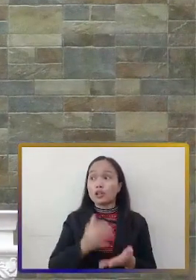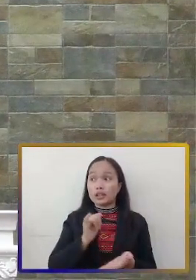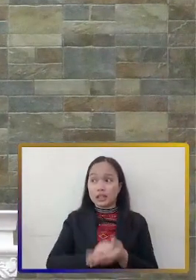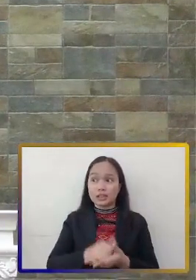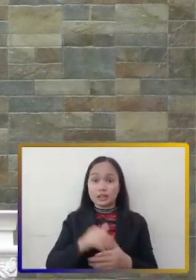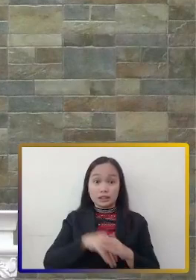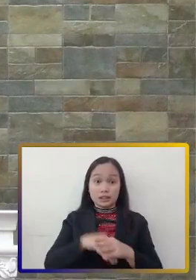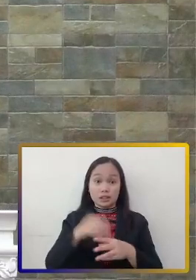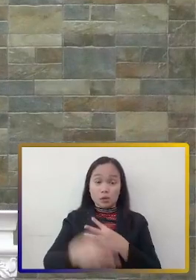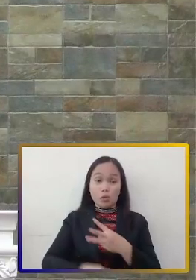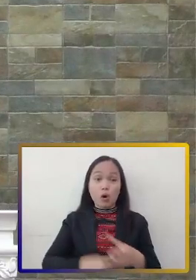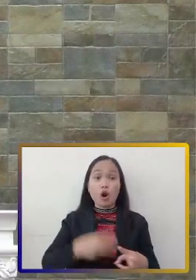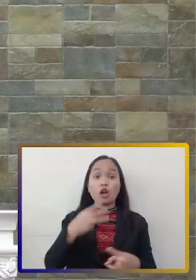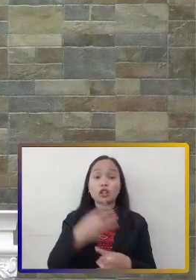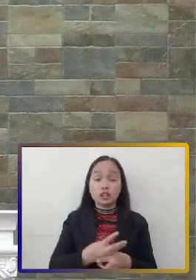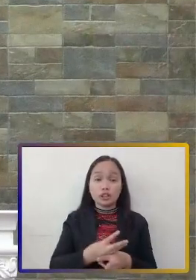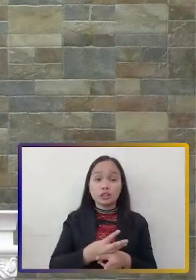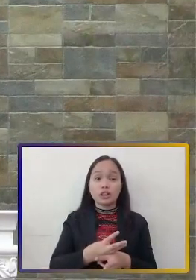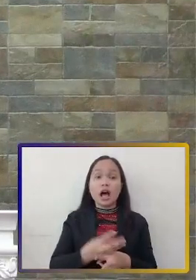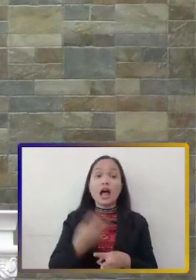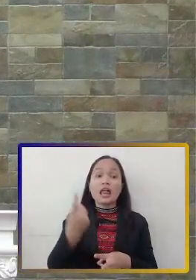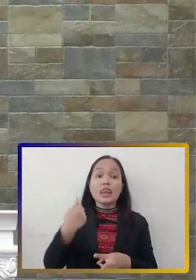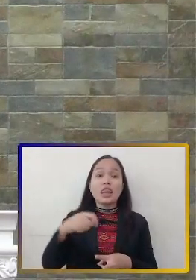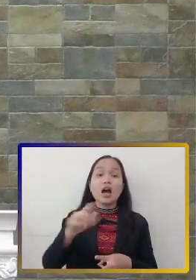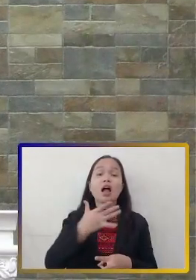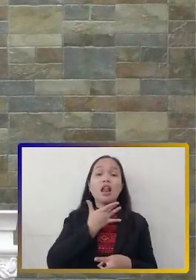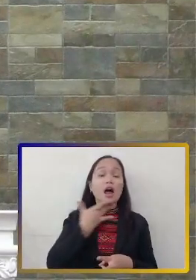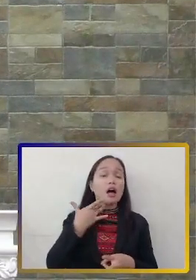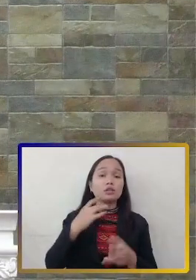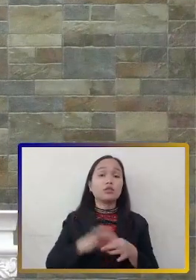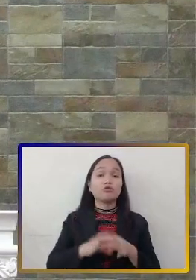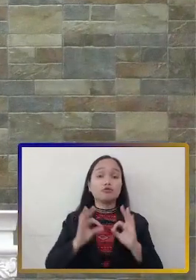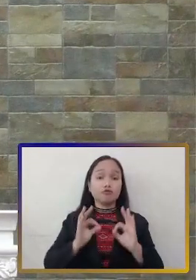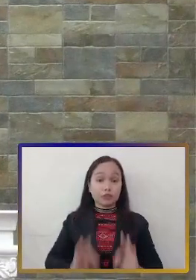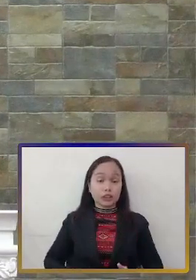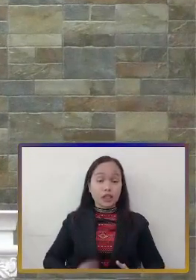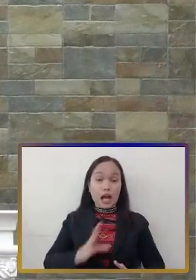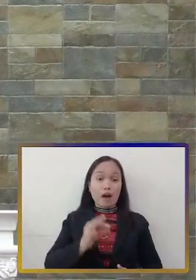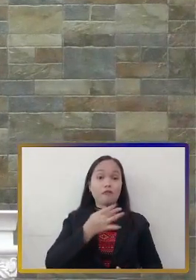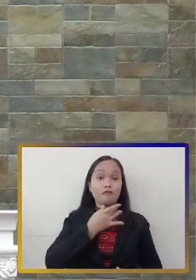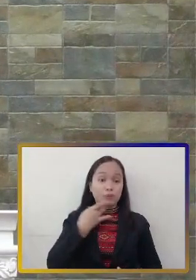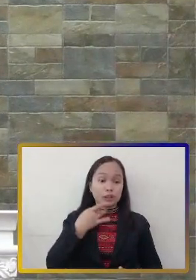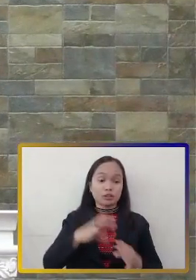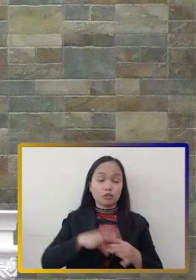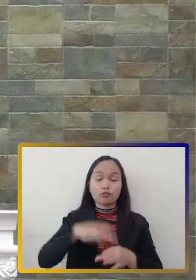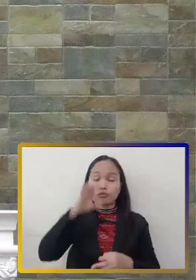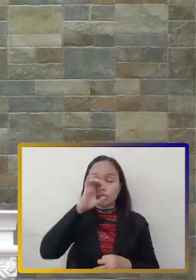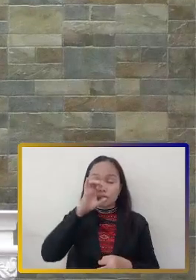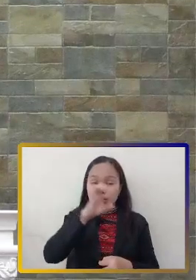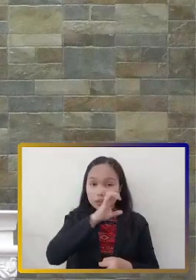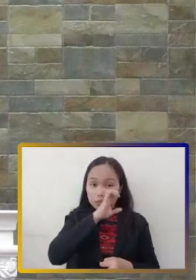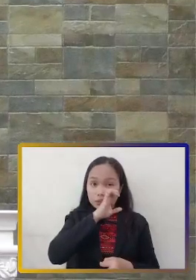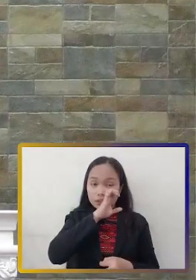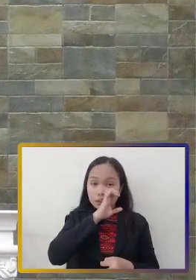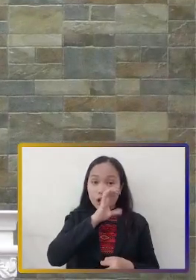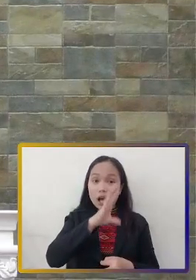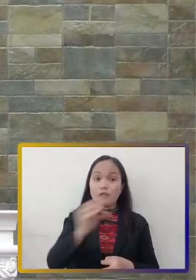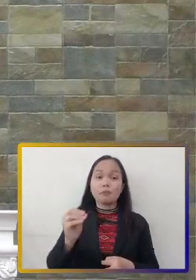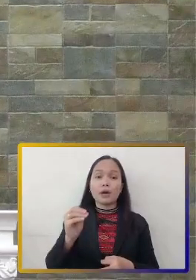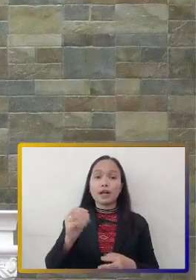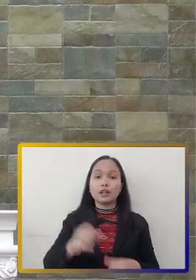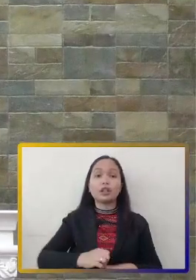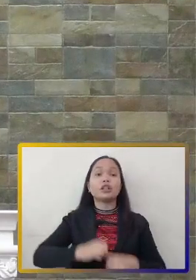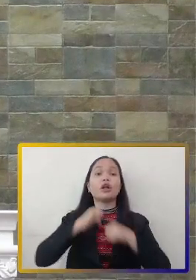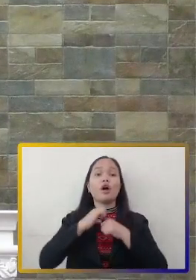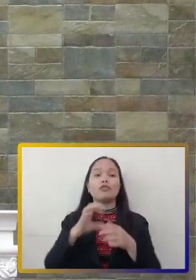the world, the lust of the flesh and the lust of the eyes. And what else?